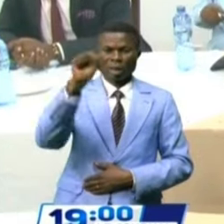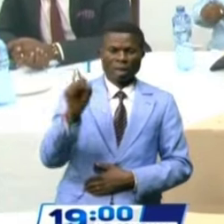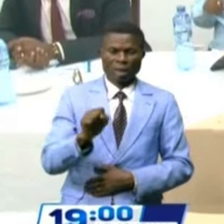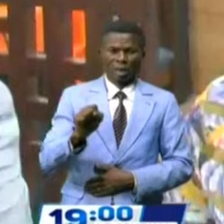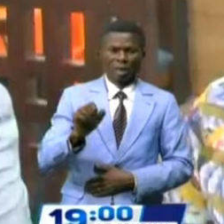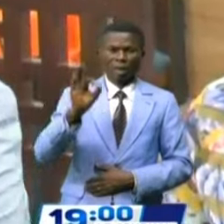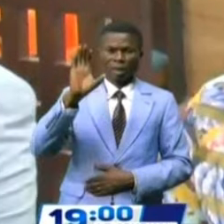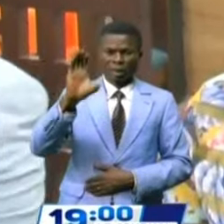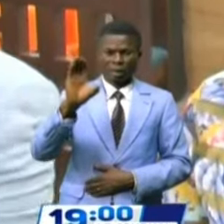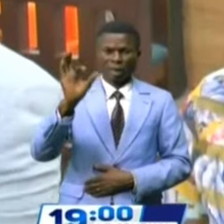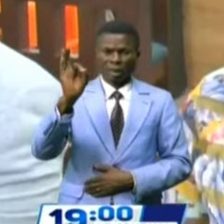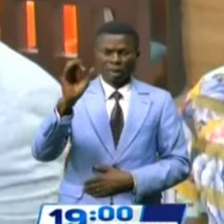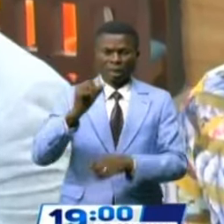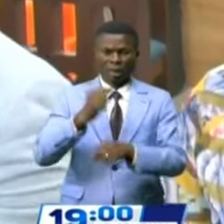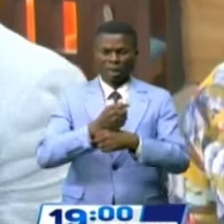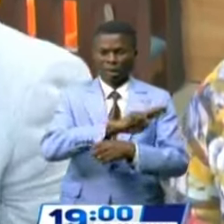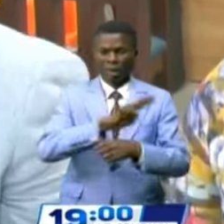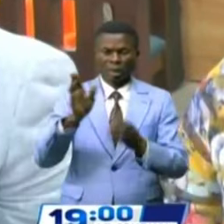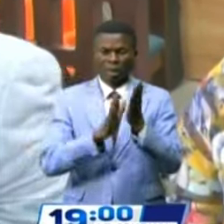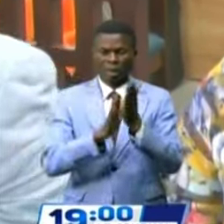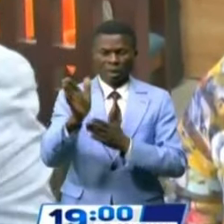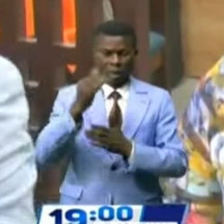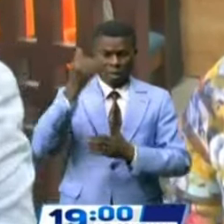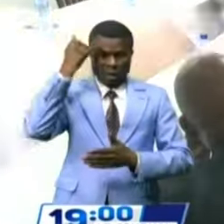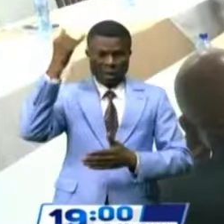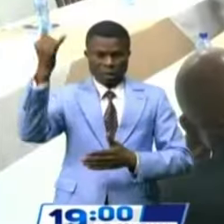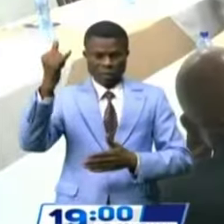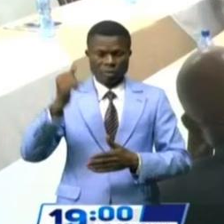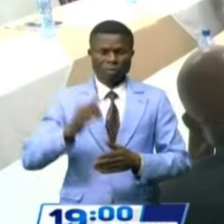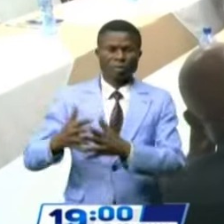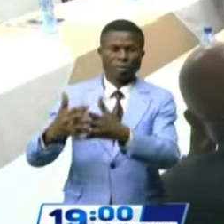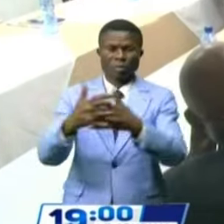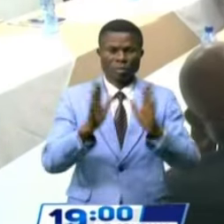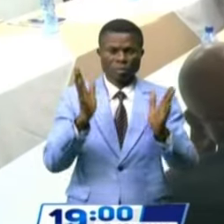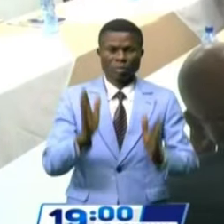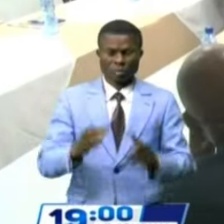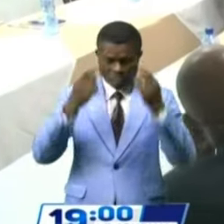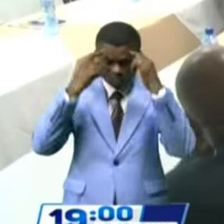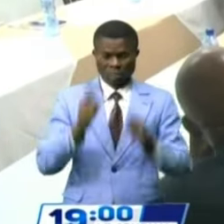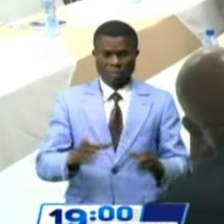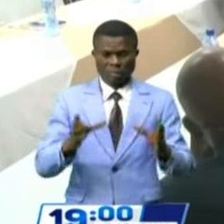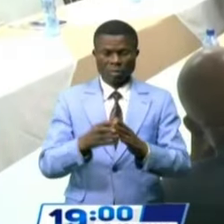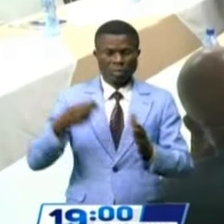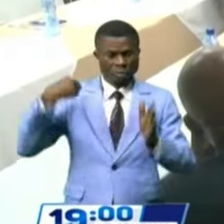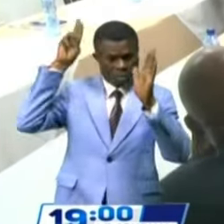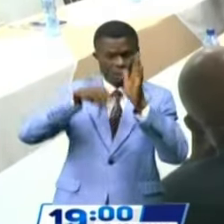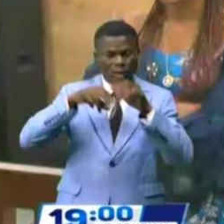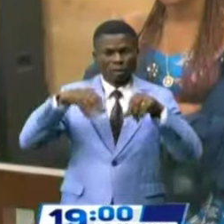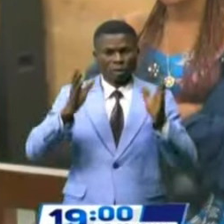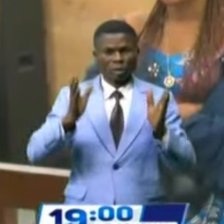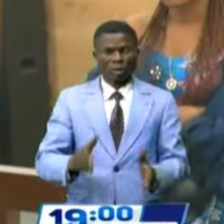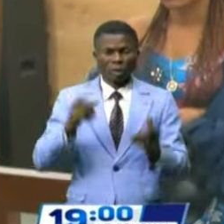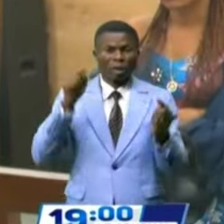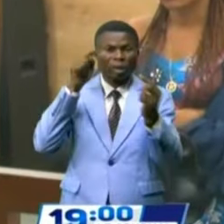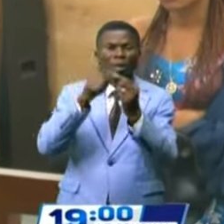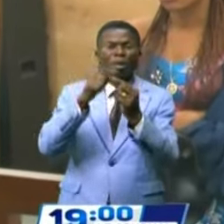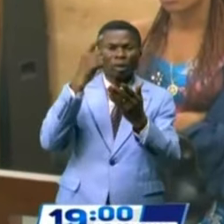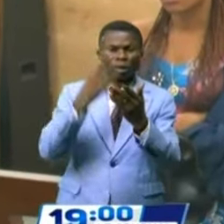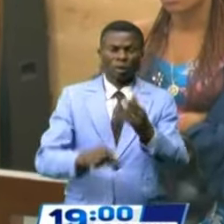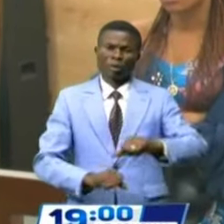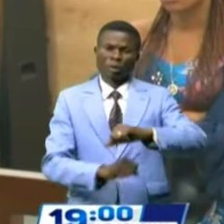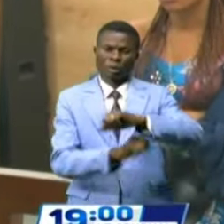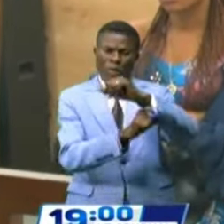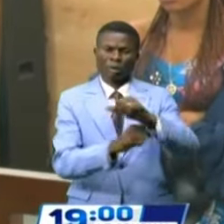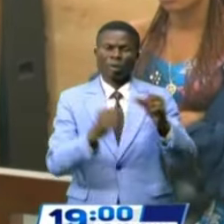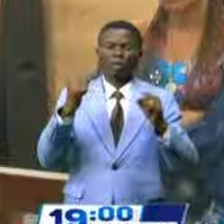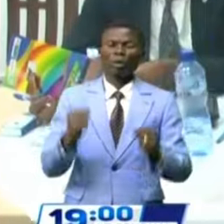fonds multibailleur créé en 2015 à l'initiative des Nations Unies en accord avec le gouvernement congolais, dont l'objectif est de soutenir